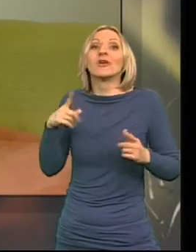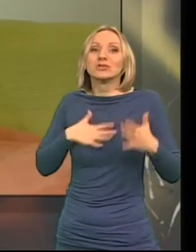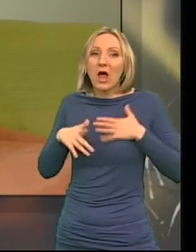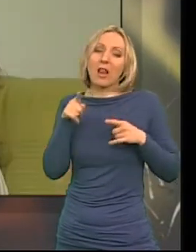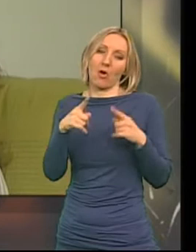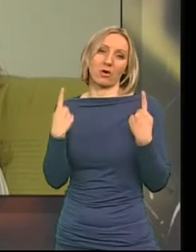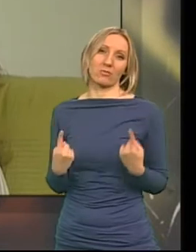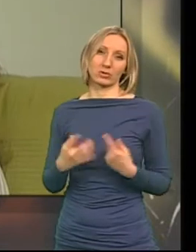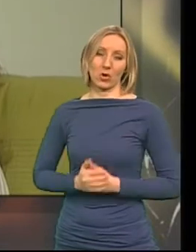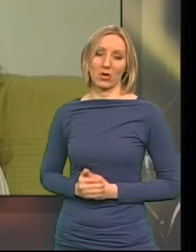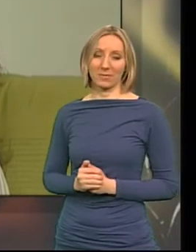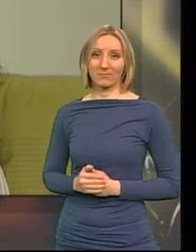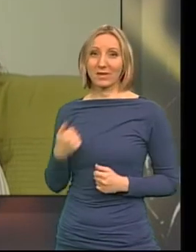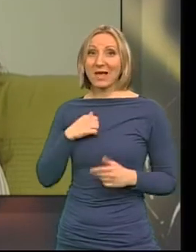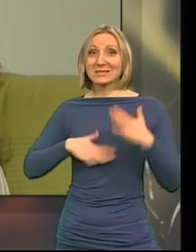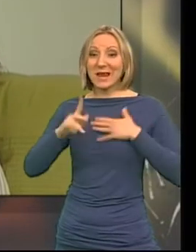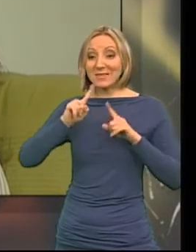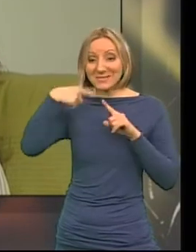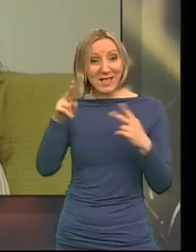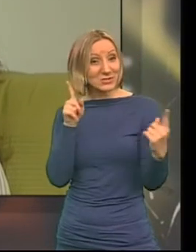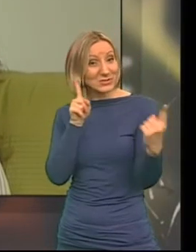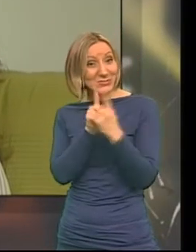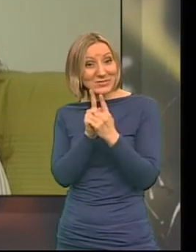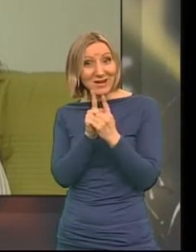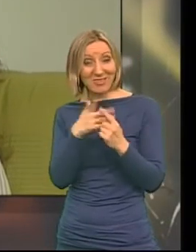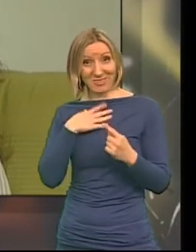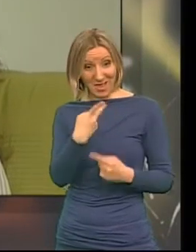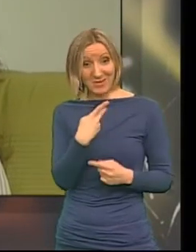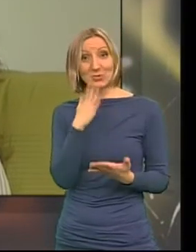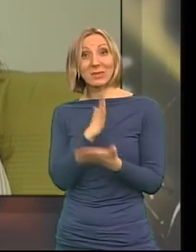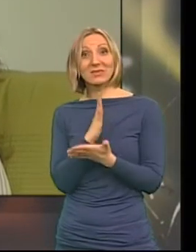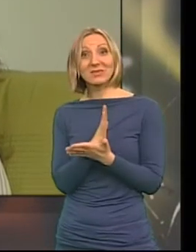i postoji. Ja se nadam da će sledeći susret naš biti